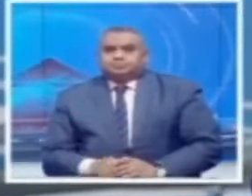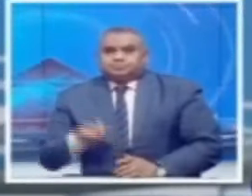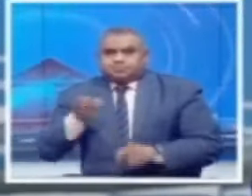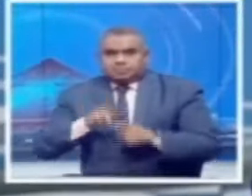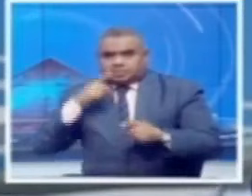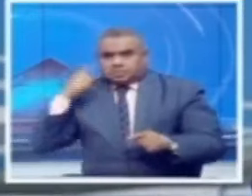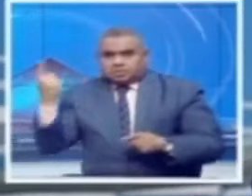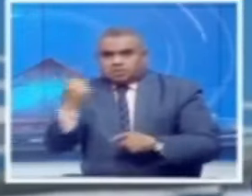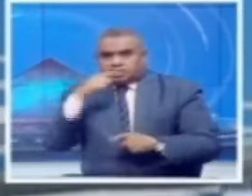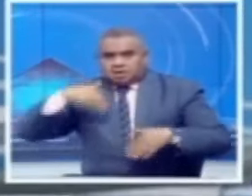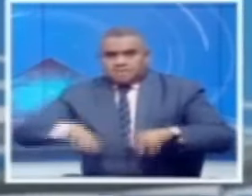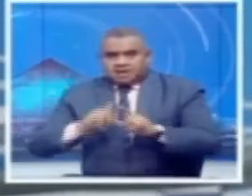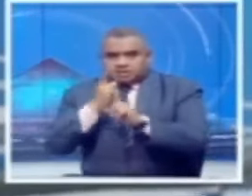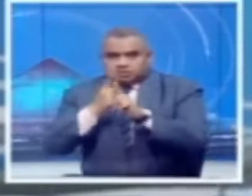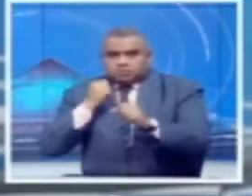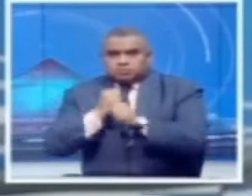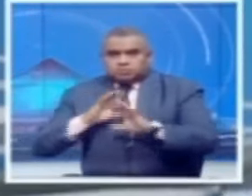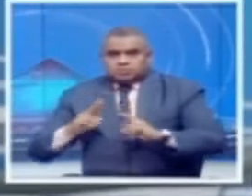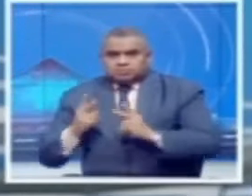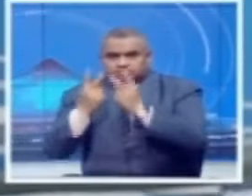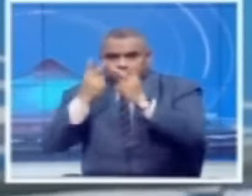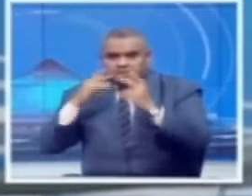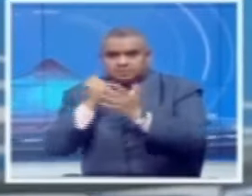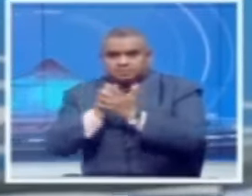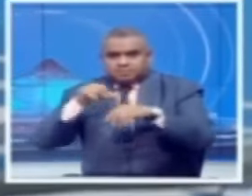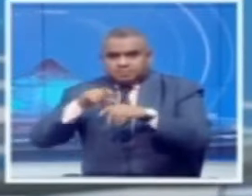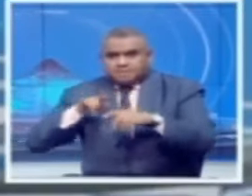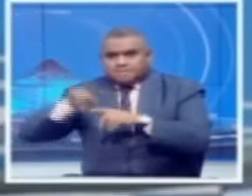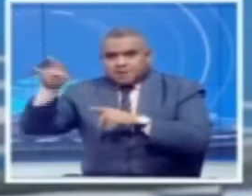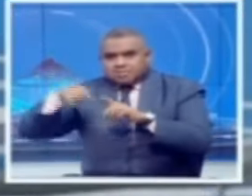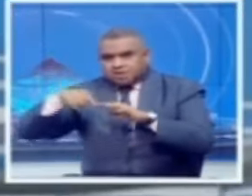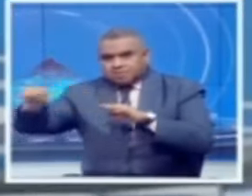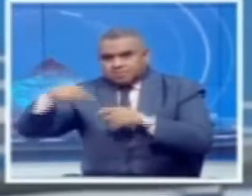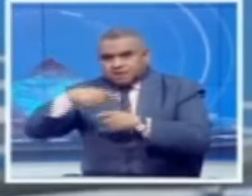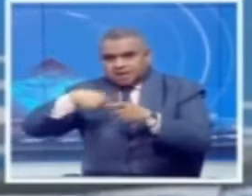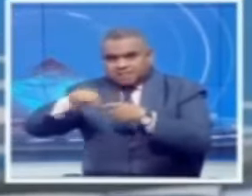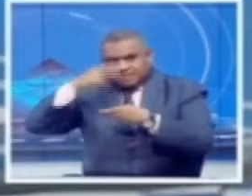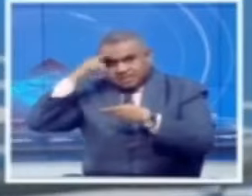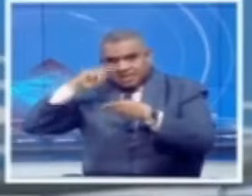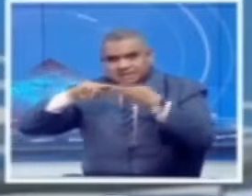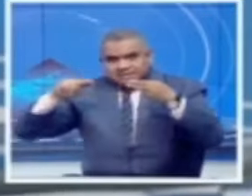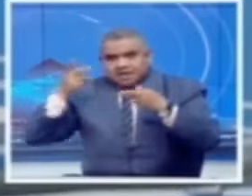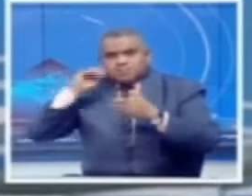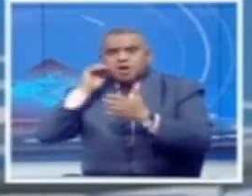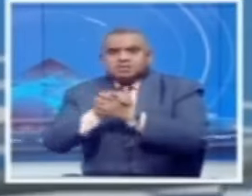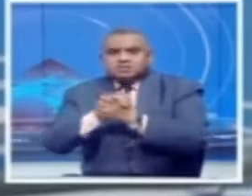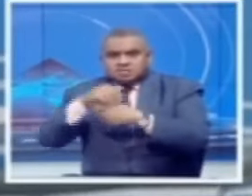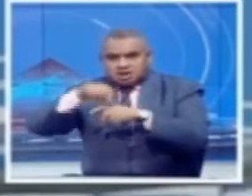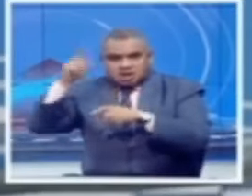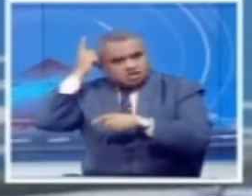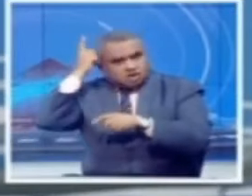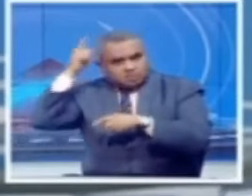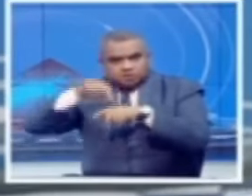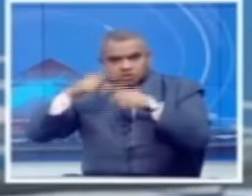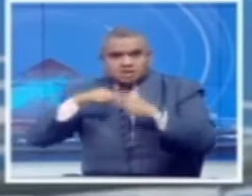كذلك تفقد رئيس الوزراء أعمال تطوير مدخل المدينة من المطار مرورا بميداني السلام والصداقة، واستمع لشرح من